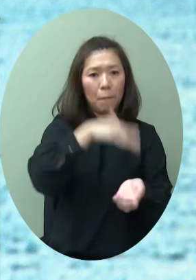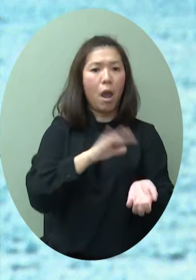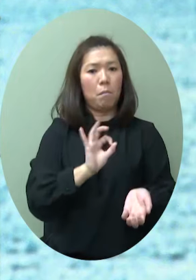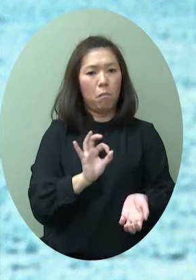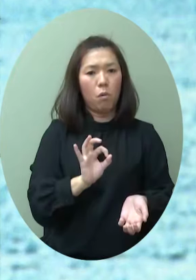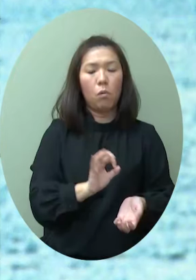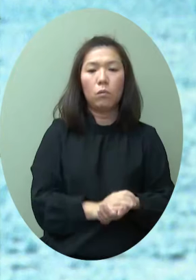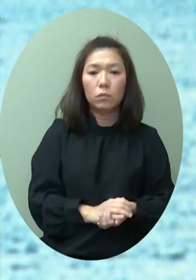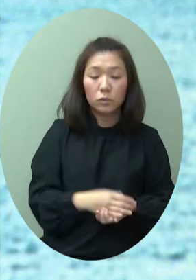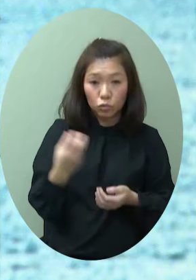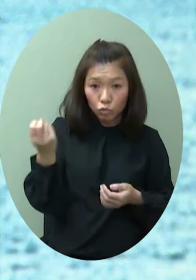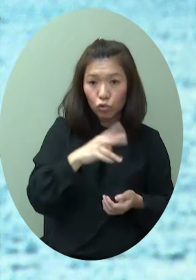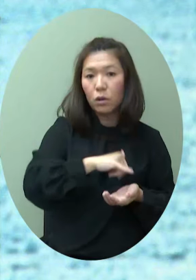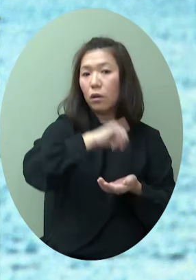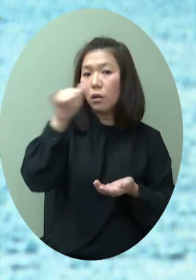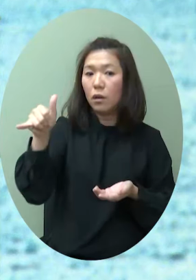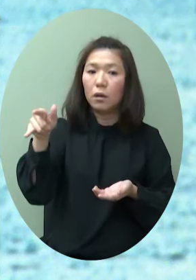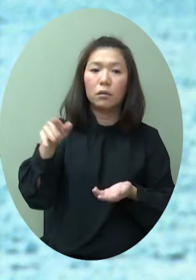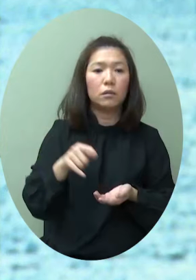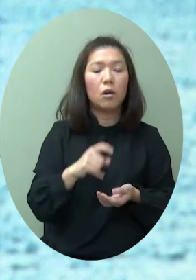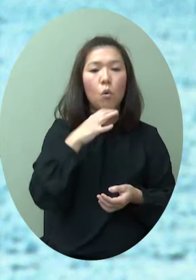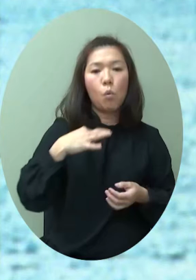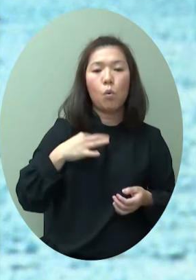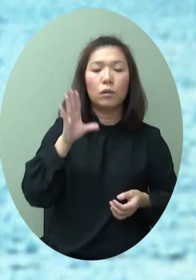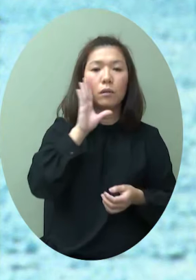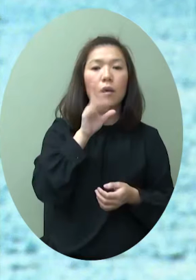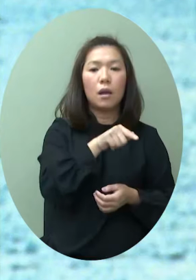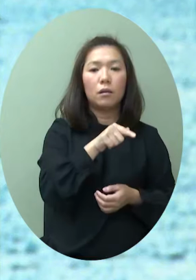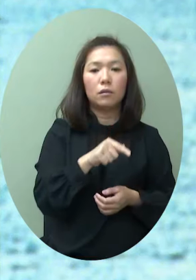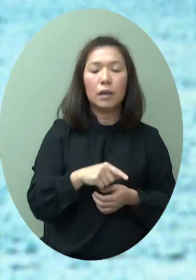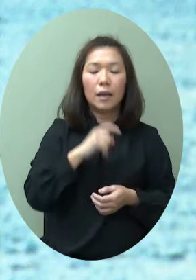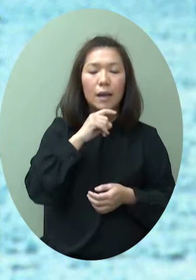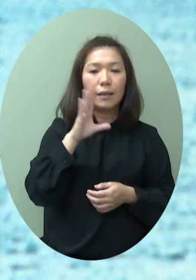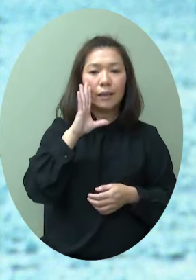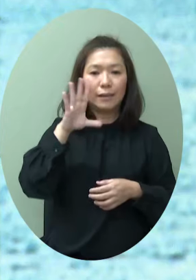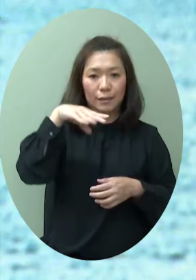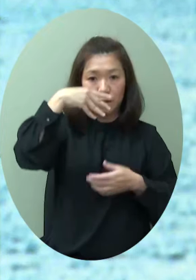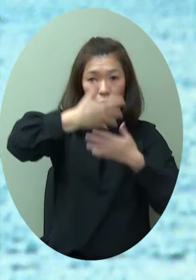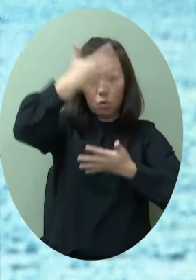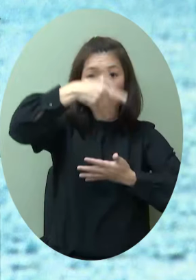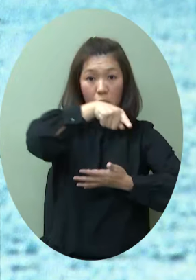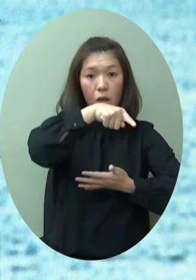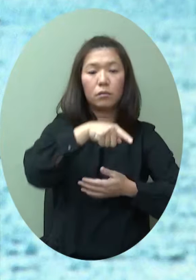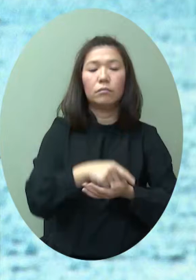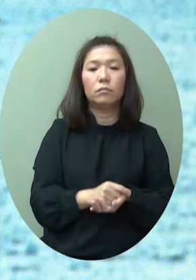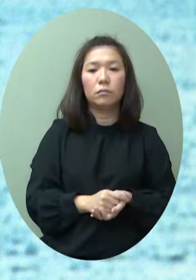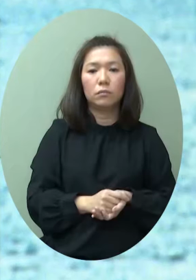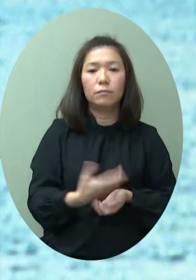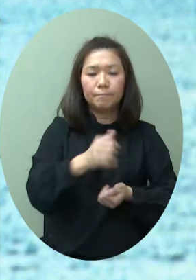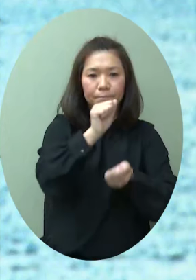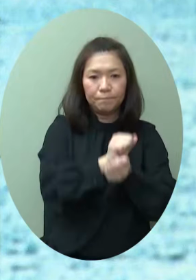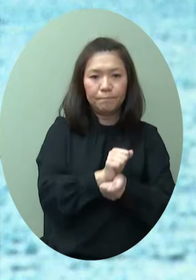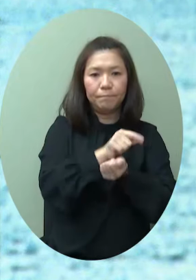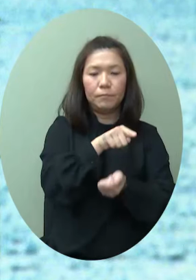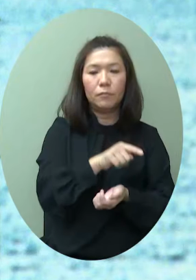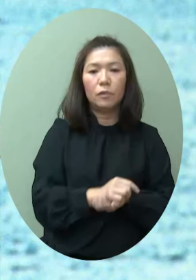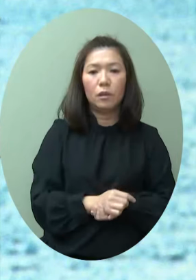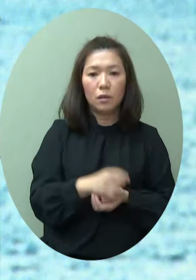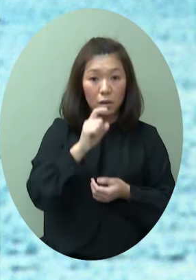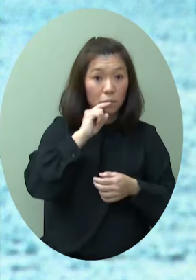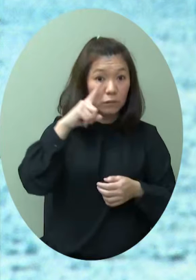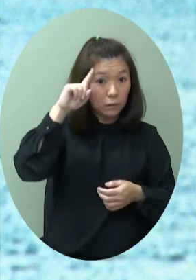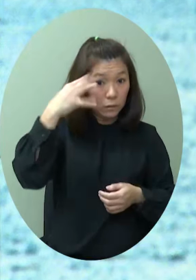跟住咧就入咗去國泰嘅日泰居 Helen 係接受隔離。咁喺第